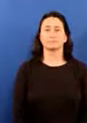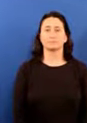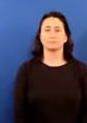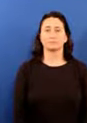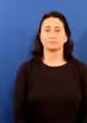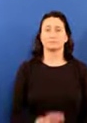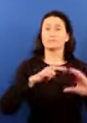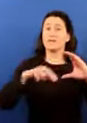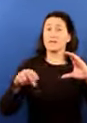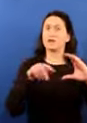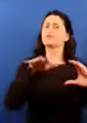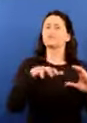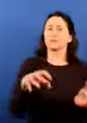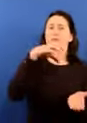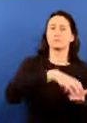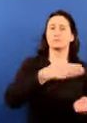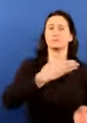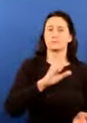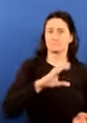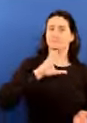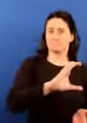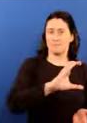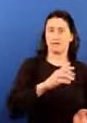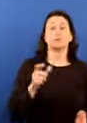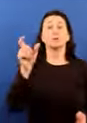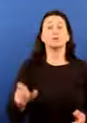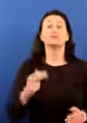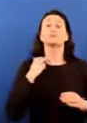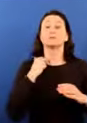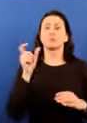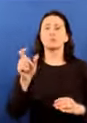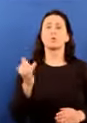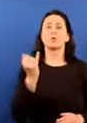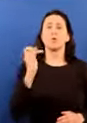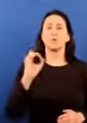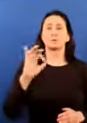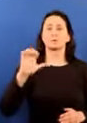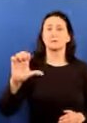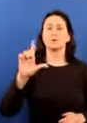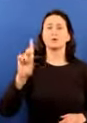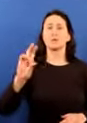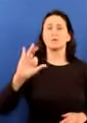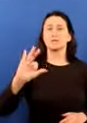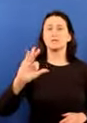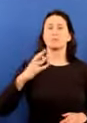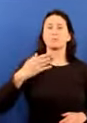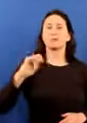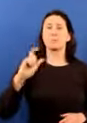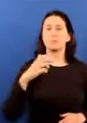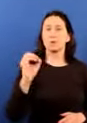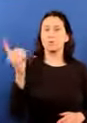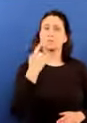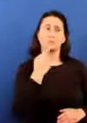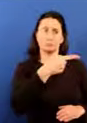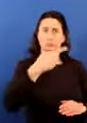azoka. Horrez gainera honako hauek ere esan ditu. Ekonomiaren jarduera beheraka doan une goraberatsu hauetan,